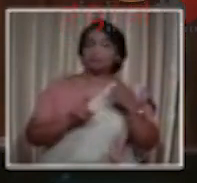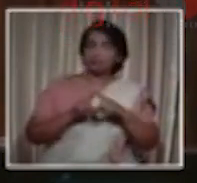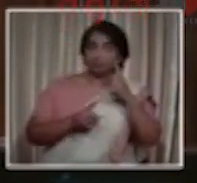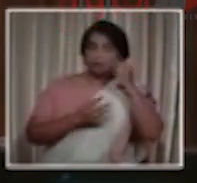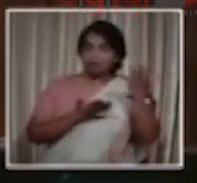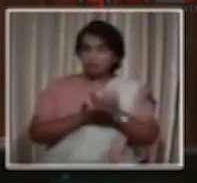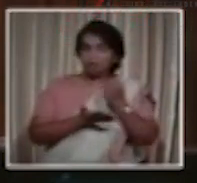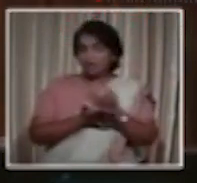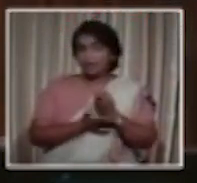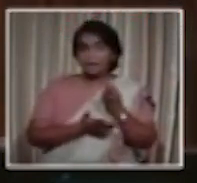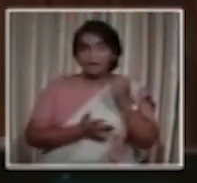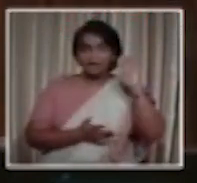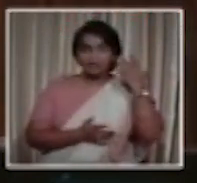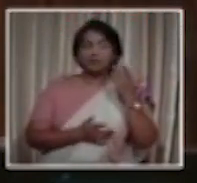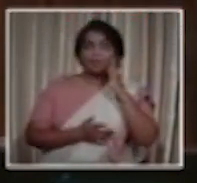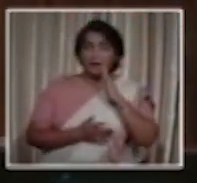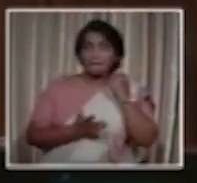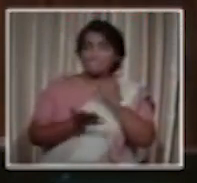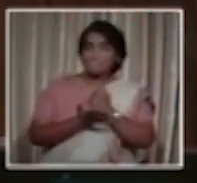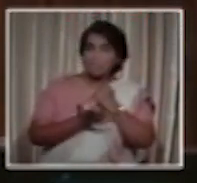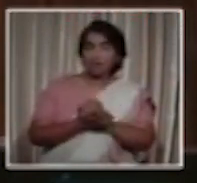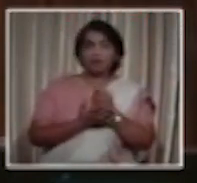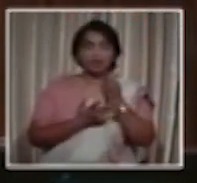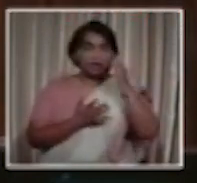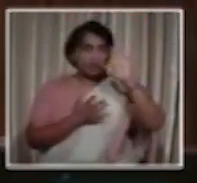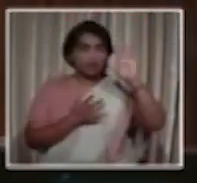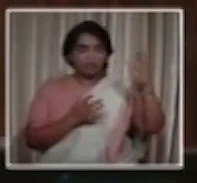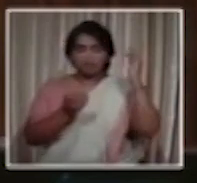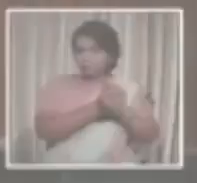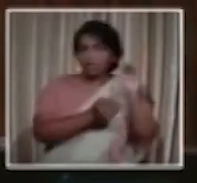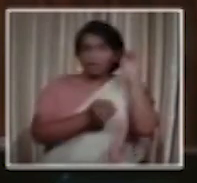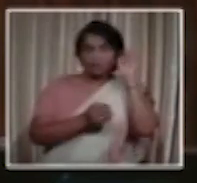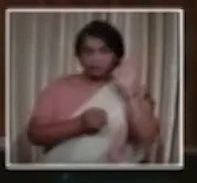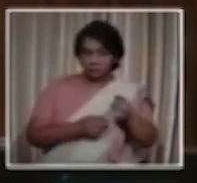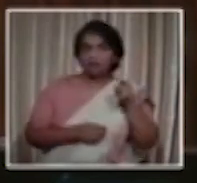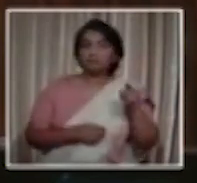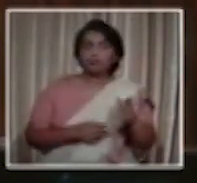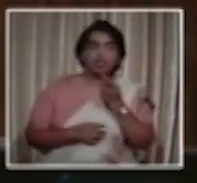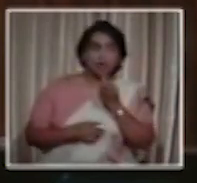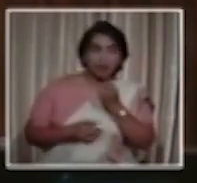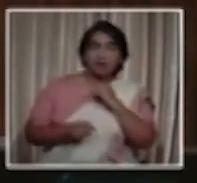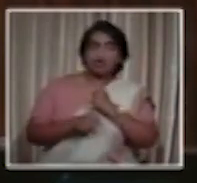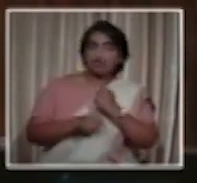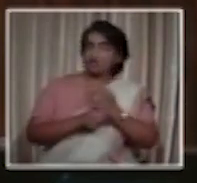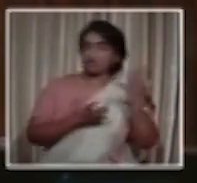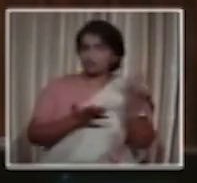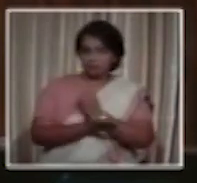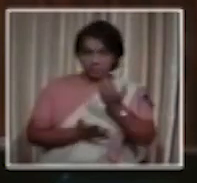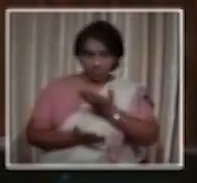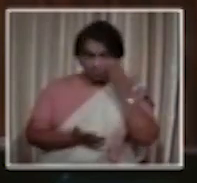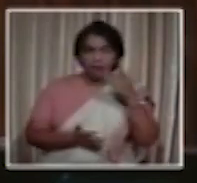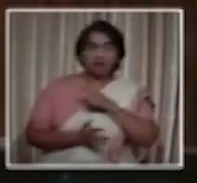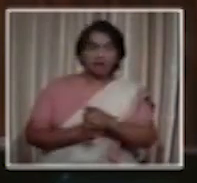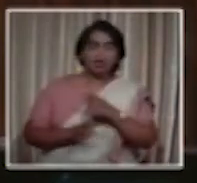ලද විශේෂ විදේශ බැංකු හෝ මූල්‍ය ආයතනයන් තැන්පත් කර ඇති බවට හෙළිවන වත්කම් රජයට පවරාගත හැකි වන පරිදි